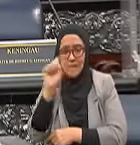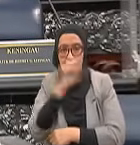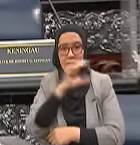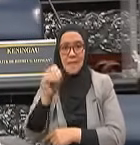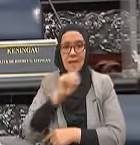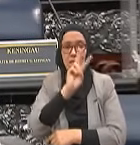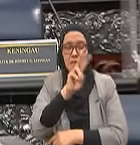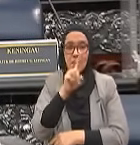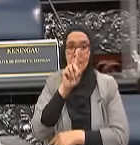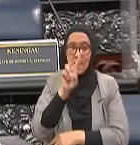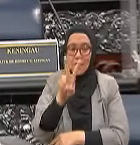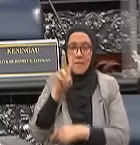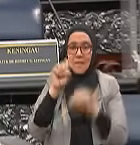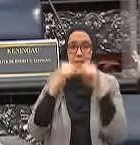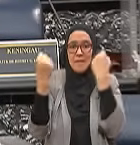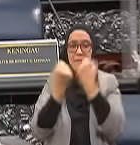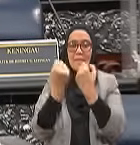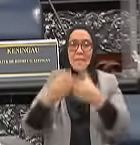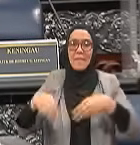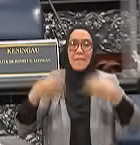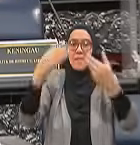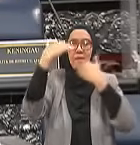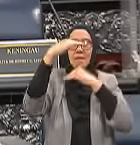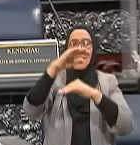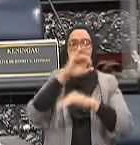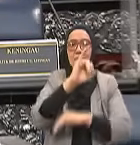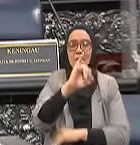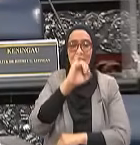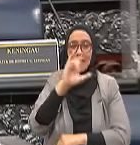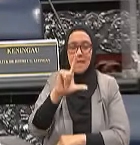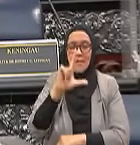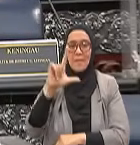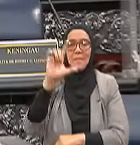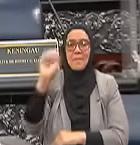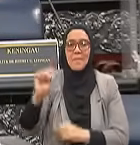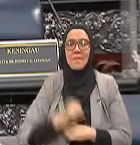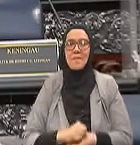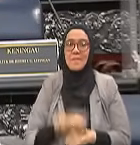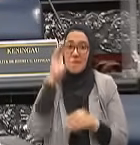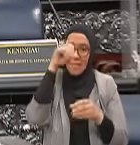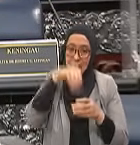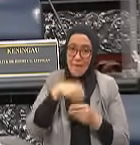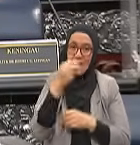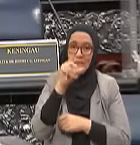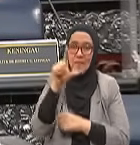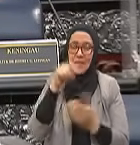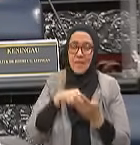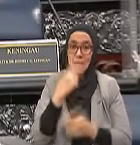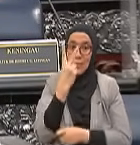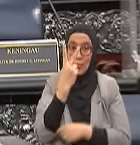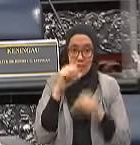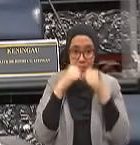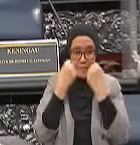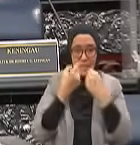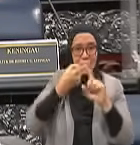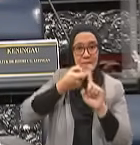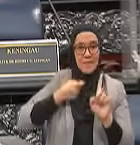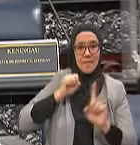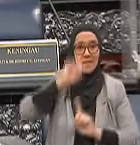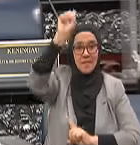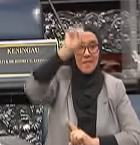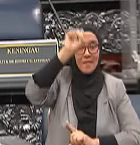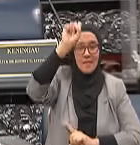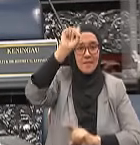kenal di dulu skan stetes ia dalam perkara ini terdapat dua buah Serikat dari Sabah yang telah diluluskan